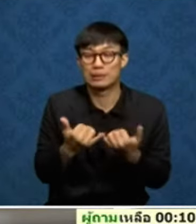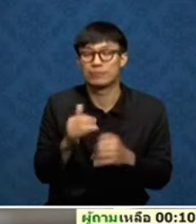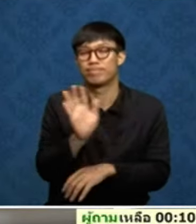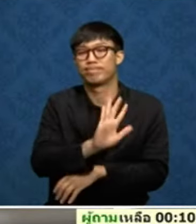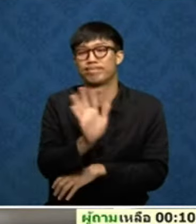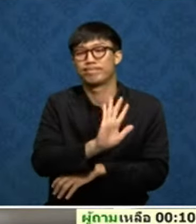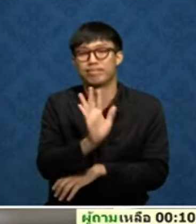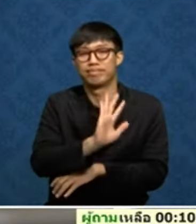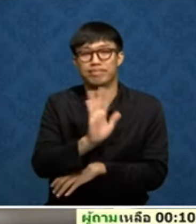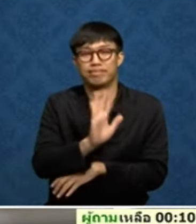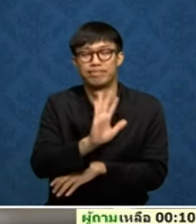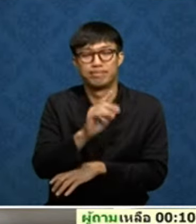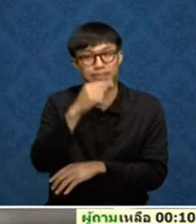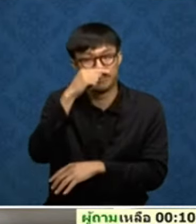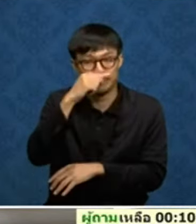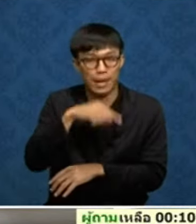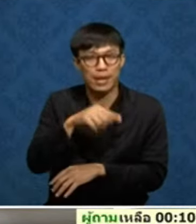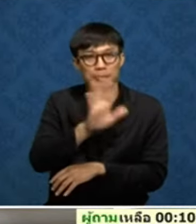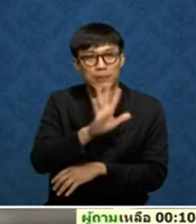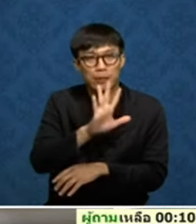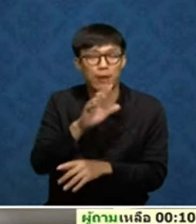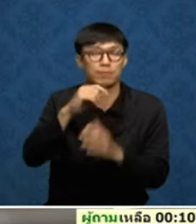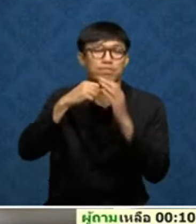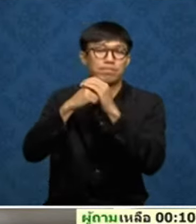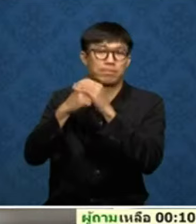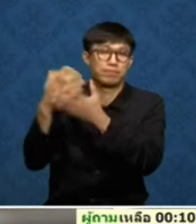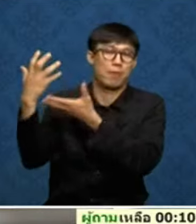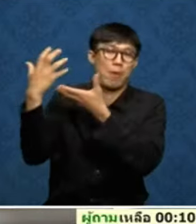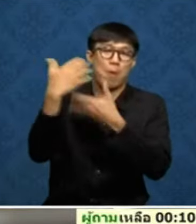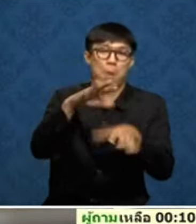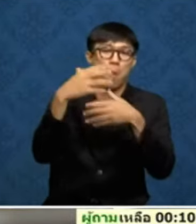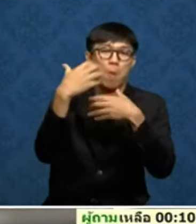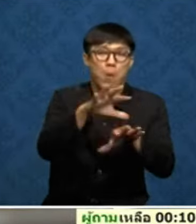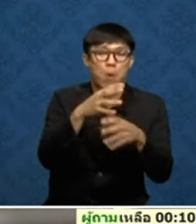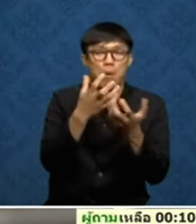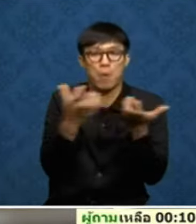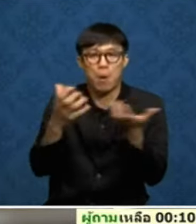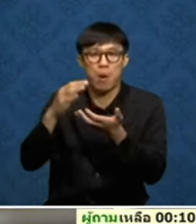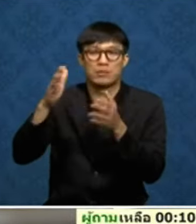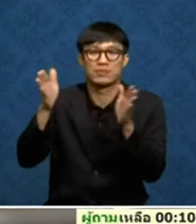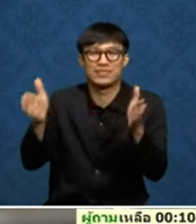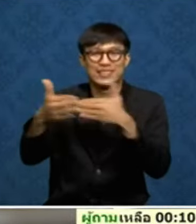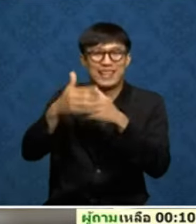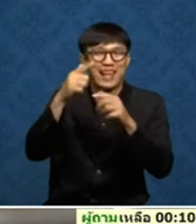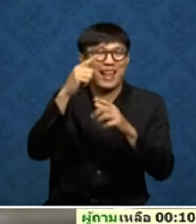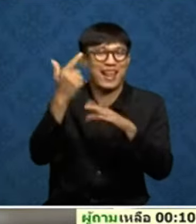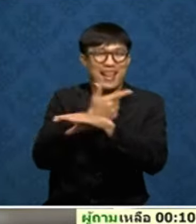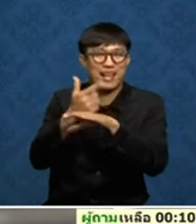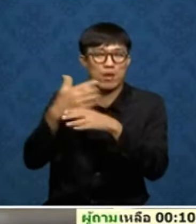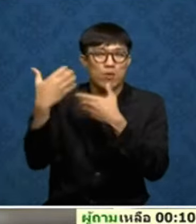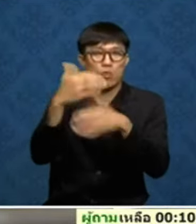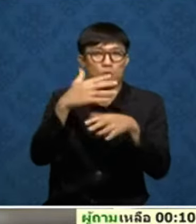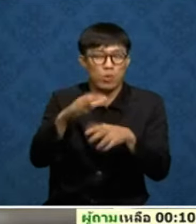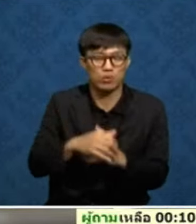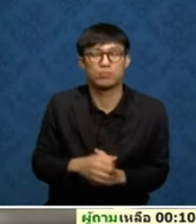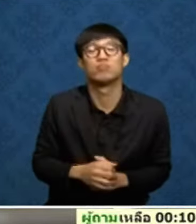นต์ครับผมเห็นทุกอย่างก็ขนมาจากจีนเป็นคอนเทนเนอร์ครับขนมาเป็นแพ็คๆแล้วมาประกอบกันที่ไทยแค่นั้นเองครับขอบคุณ